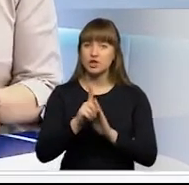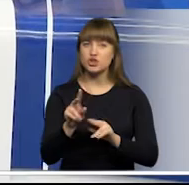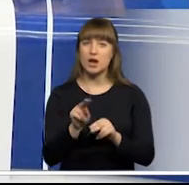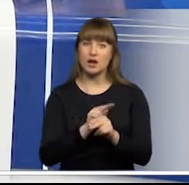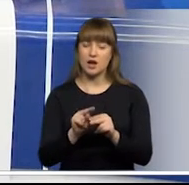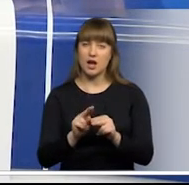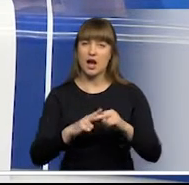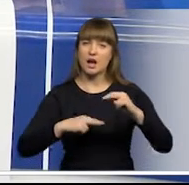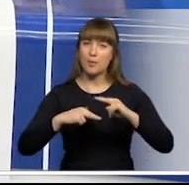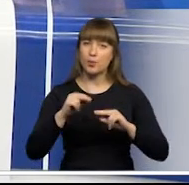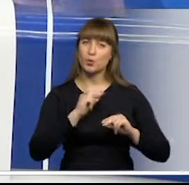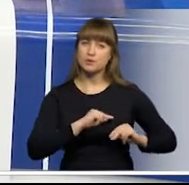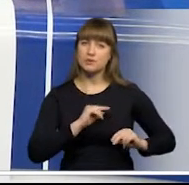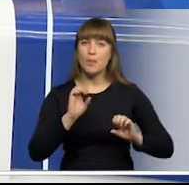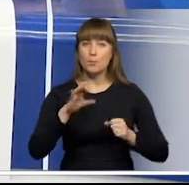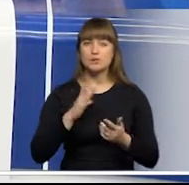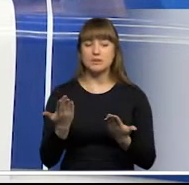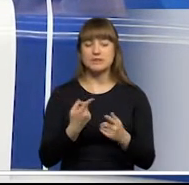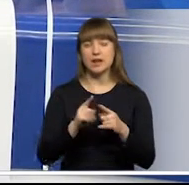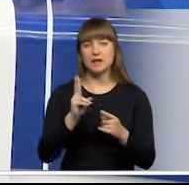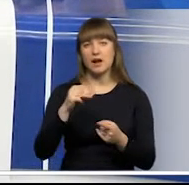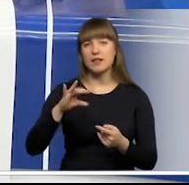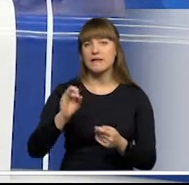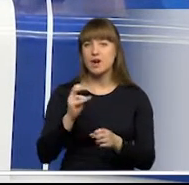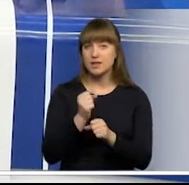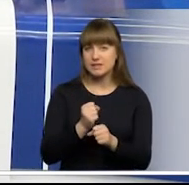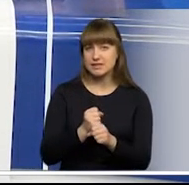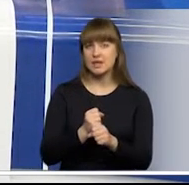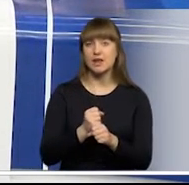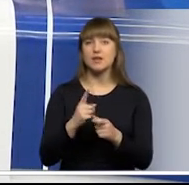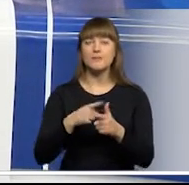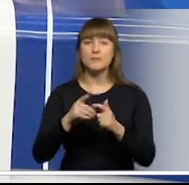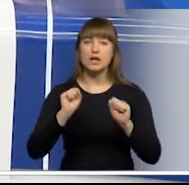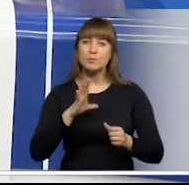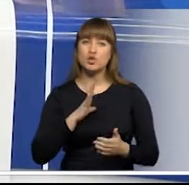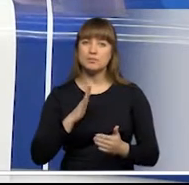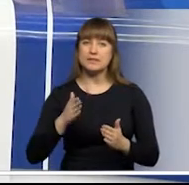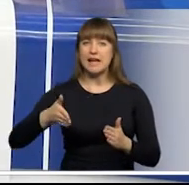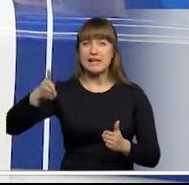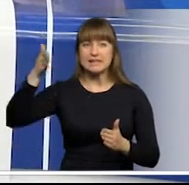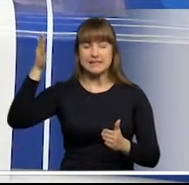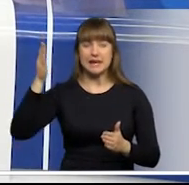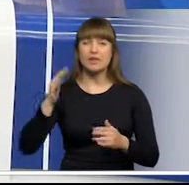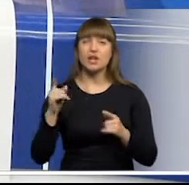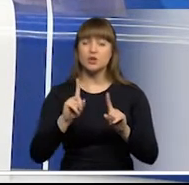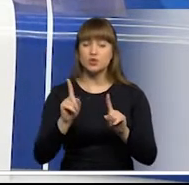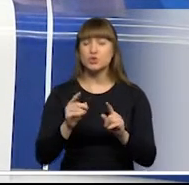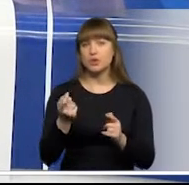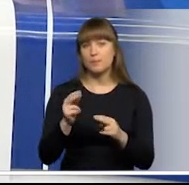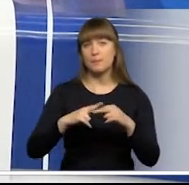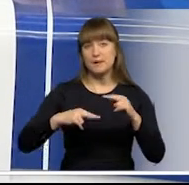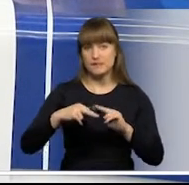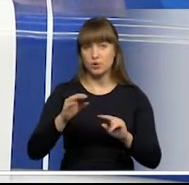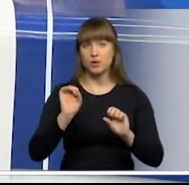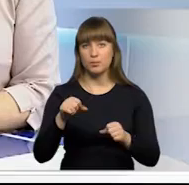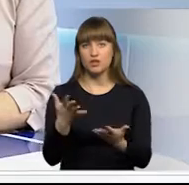быть, это котлован сделан, или, может быть, стены выведены, ну, частично какая-то постройка, можно взять